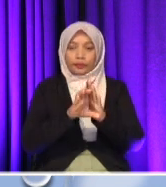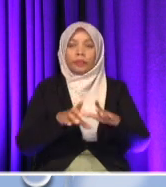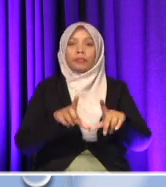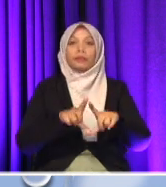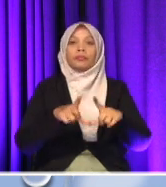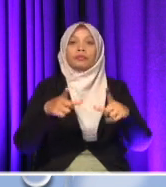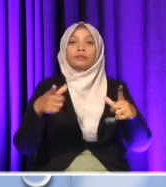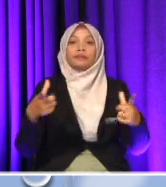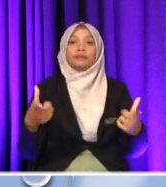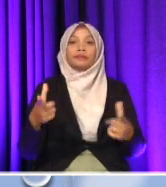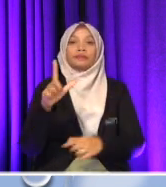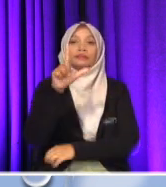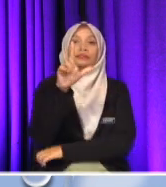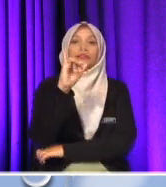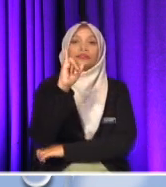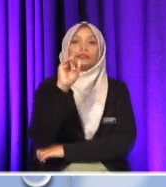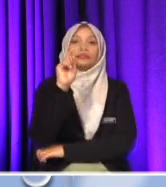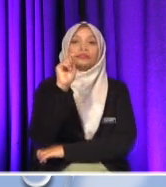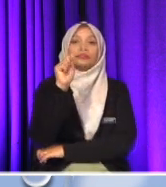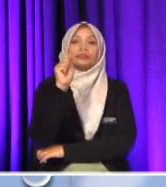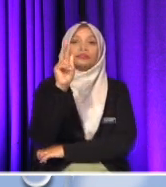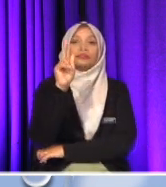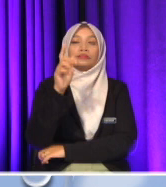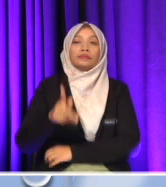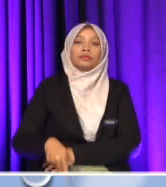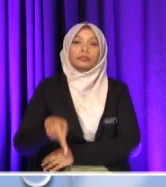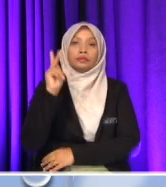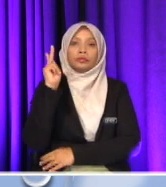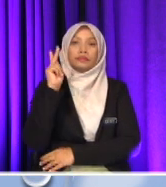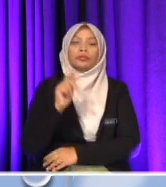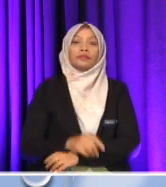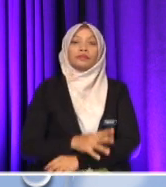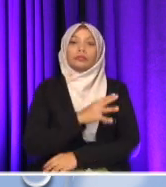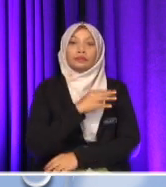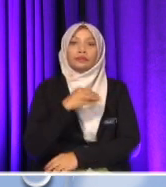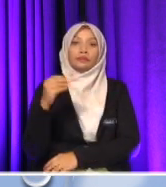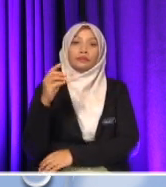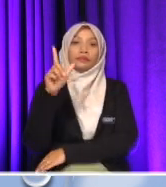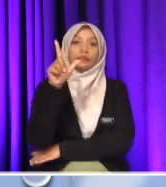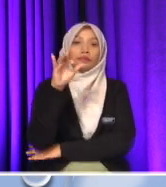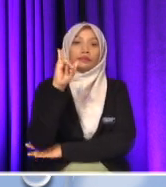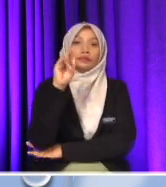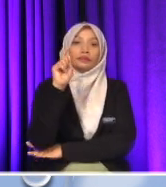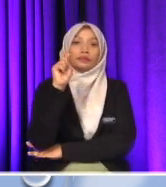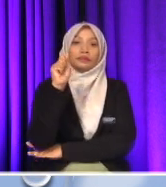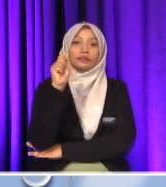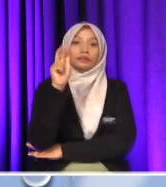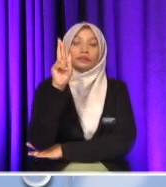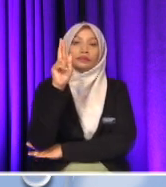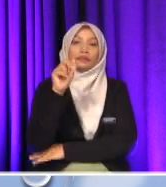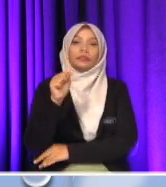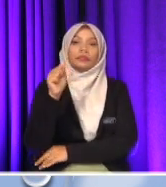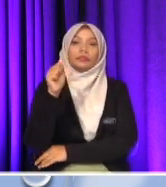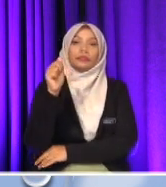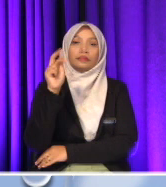lita pemuat dan lita pengaruh tadi. Okey, sambungan yang mana kita ada lita siri dan sebagainya. Paling